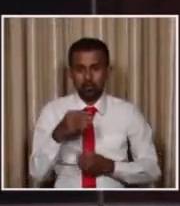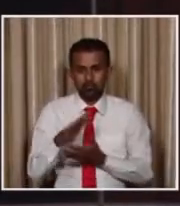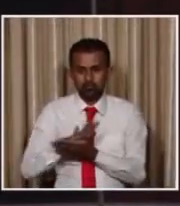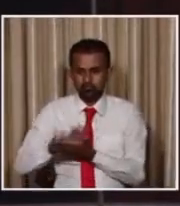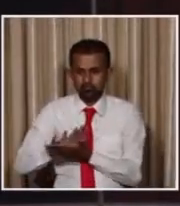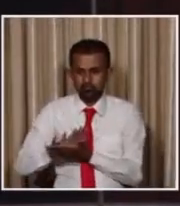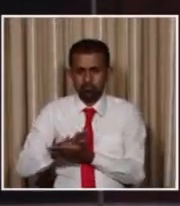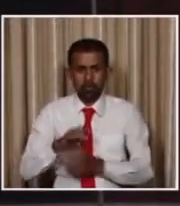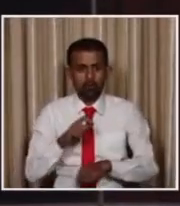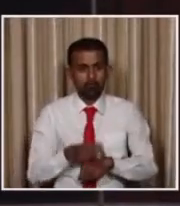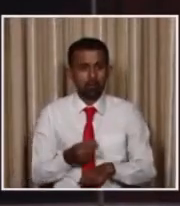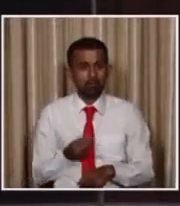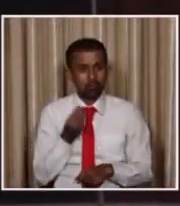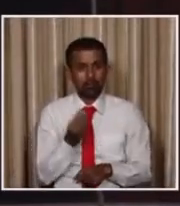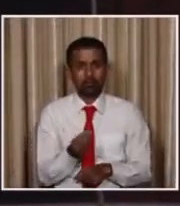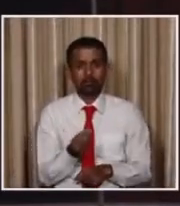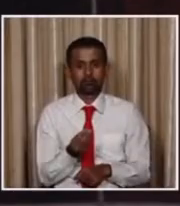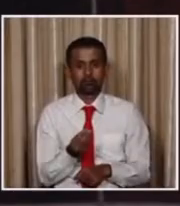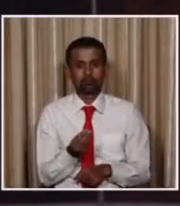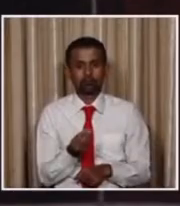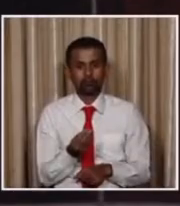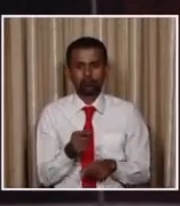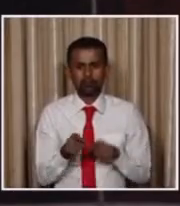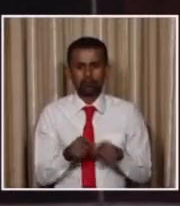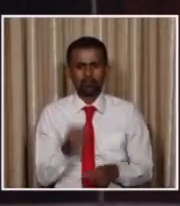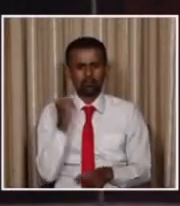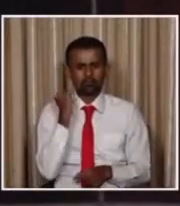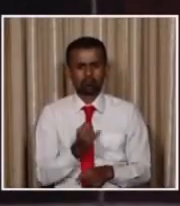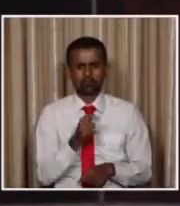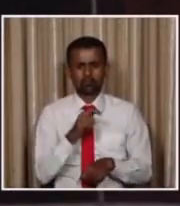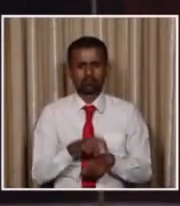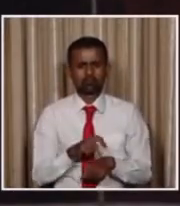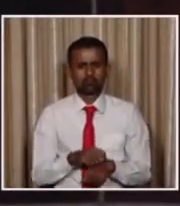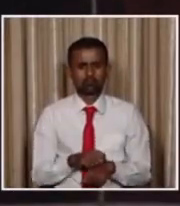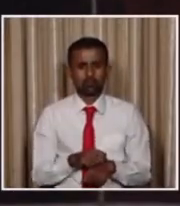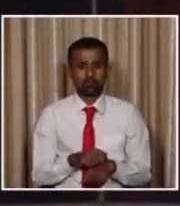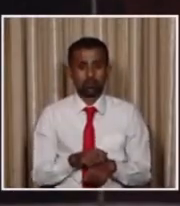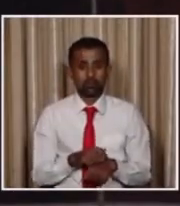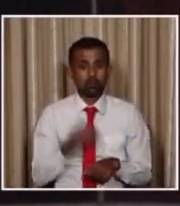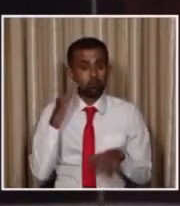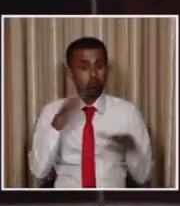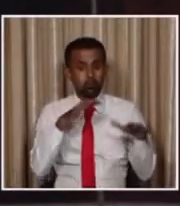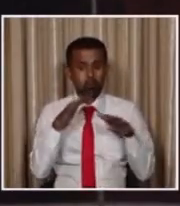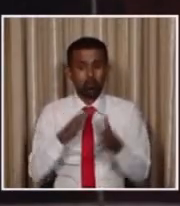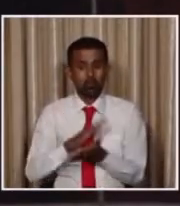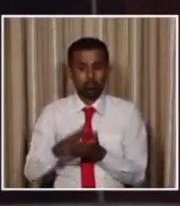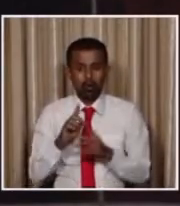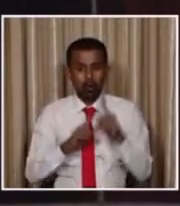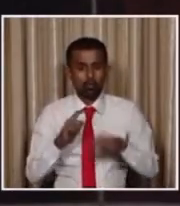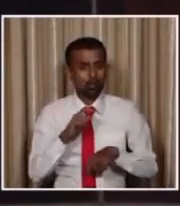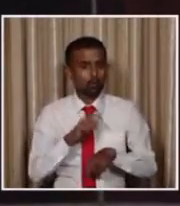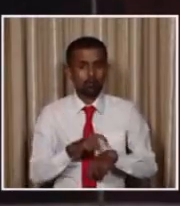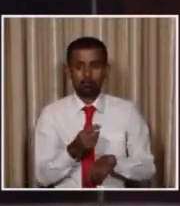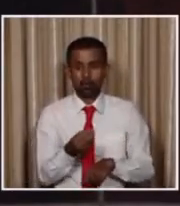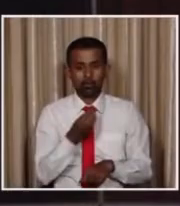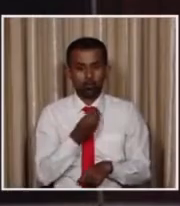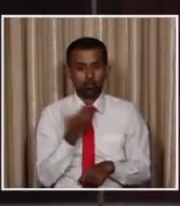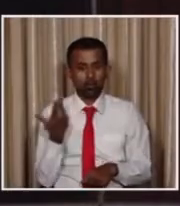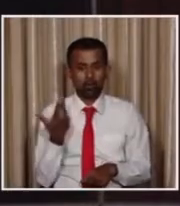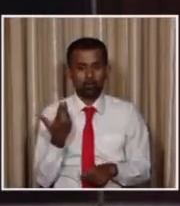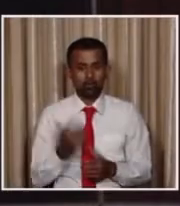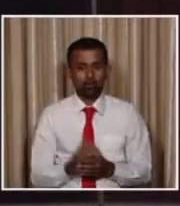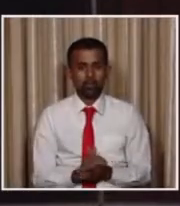ප්‍රතිහෝගත කරන්න අවස්ථාව දෙන්න කියලා. මේ වගේ අසාධාරණ අවස්ථාවල ජනයා වෙනුවෙන් කතා කරන්න අපිට අවස්ථාවක් දුන්නේ නැහැ ගරු